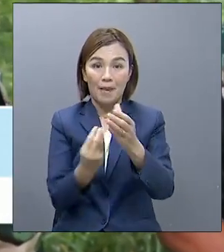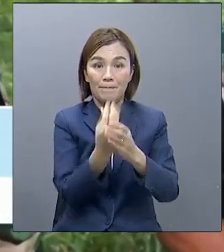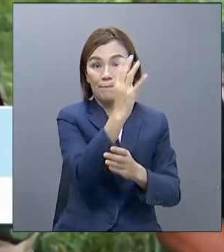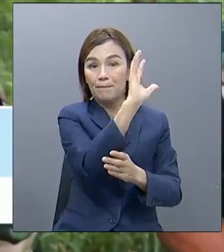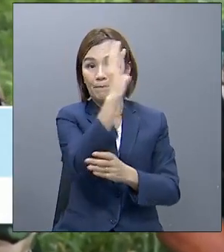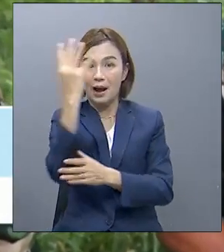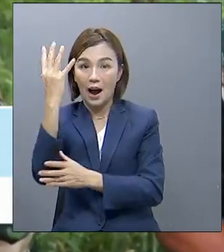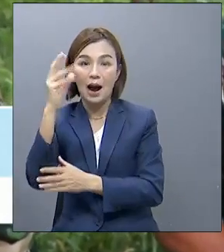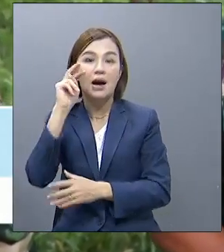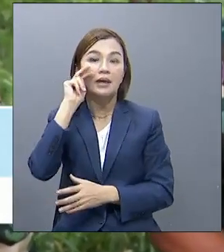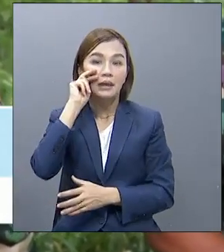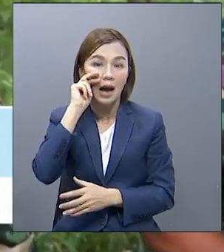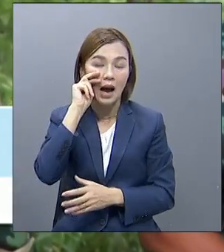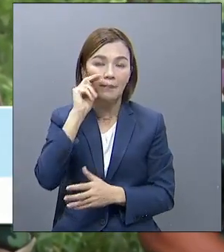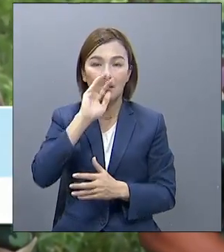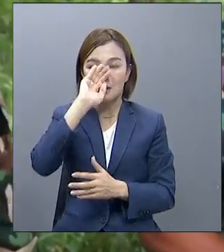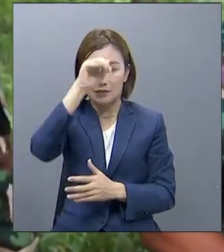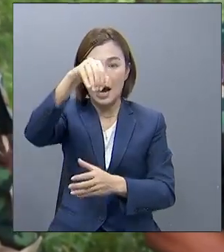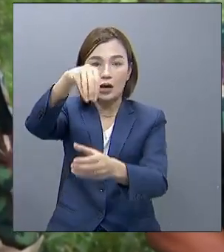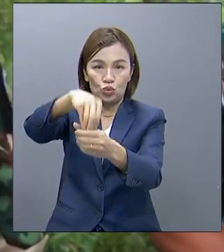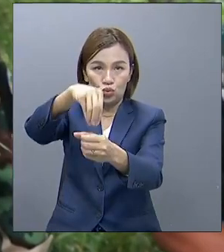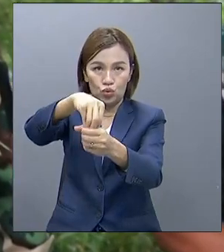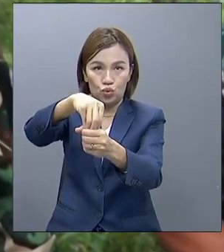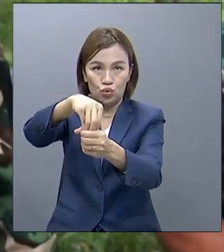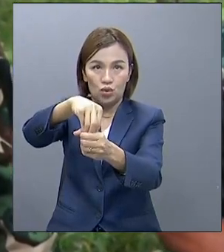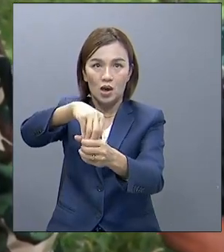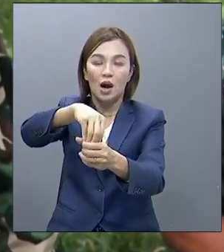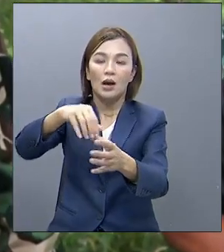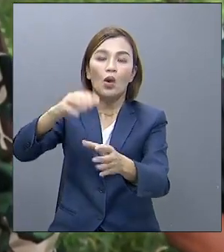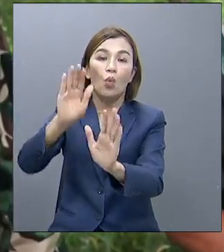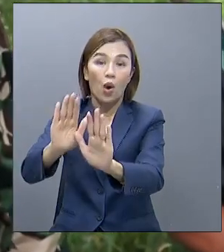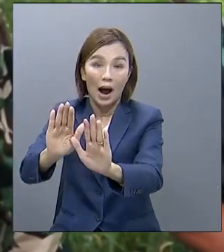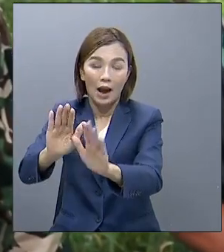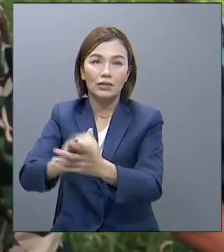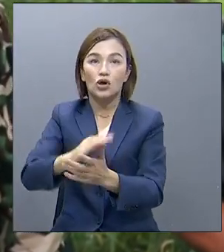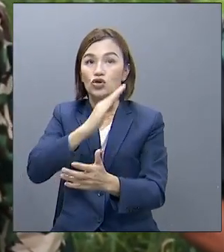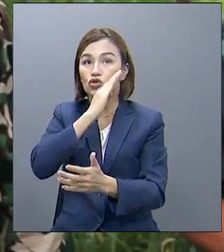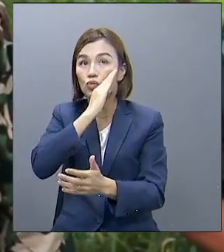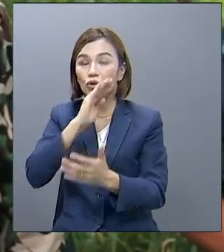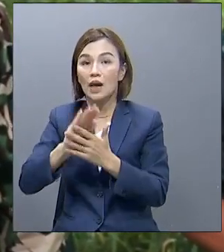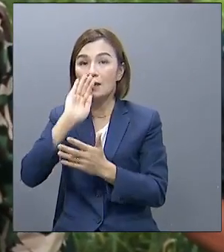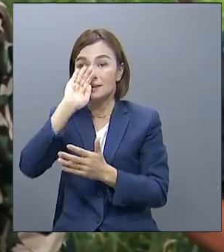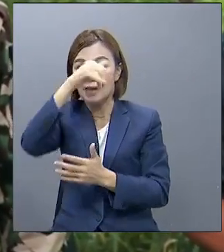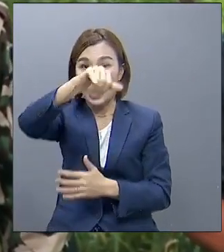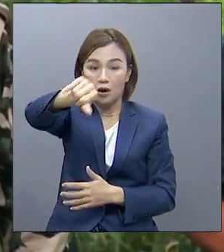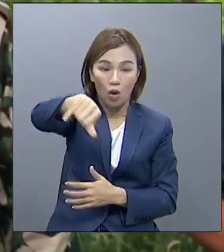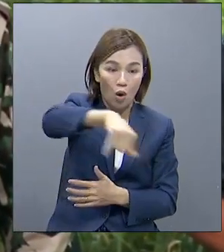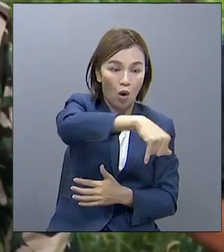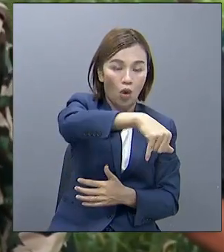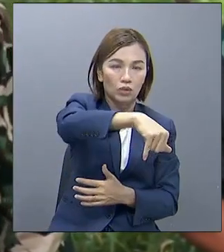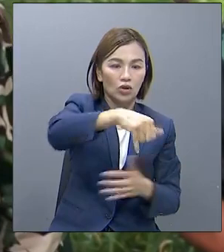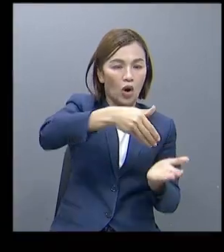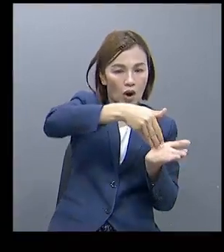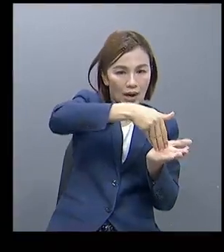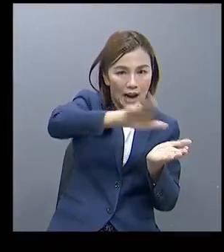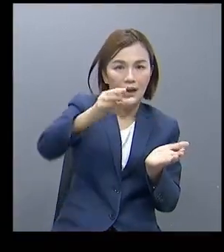น้ำแหล่งอาหารให้ช้างอยู่ได้นานที่สุดให้ออกมาน้อยที่สุดแล้วเมื่อให้ออกมาแล้วถ้าเขาออกมาแล้วเนี่ยก็ต้องมีการผลักดัน